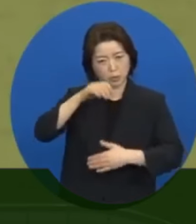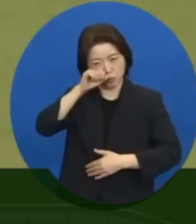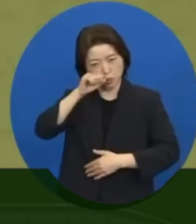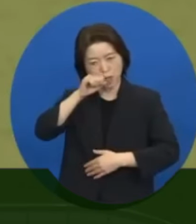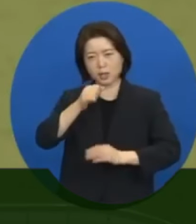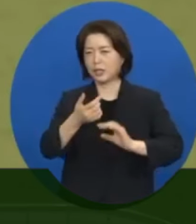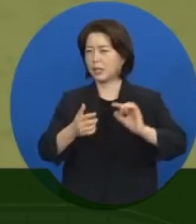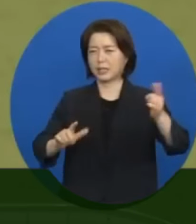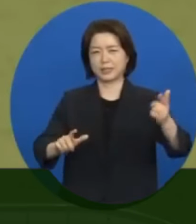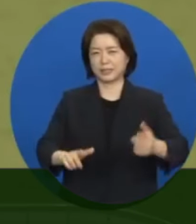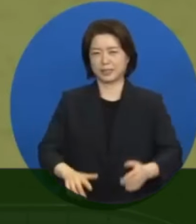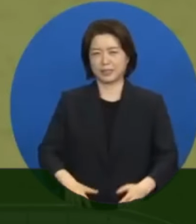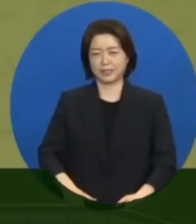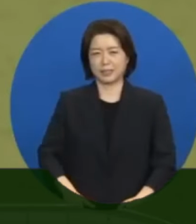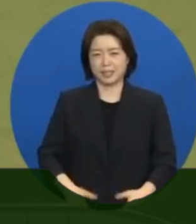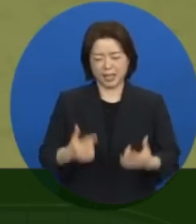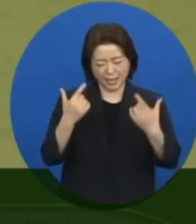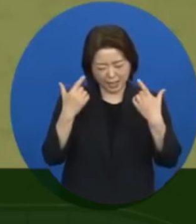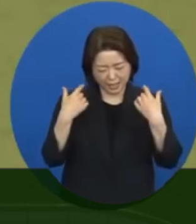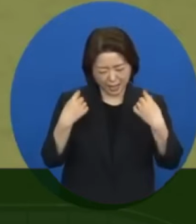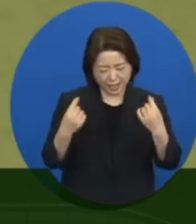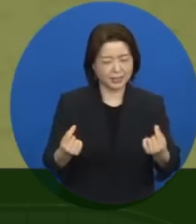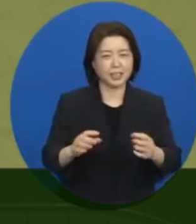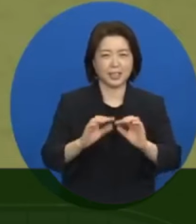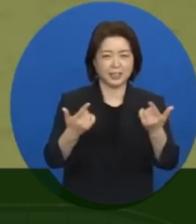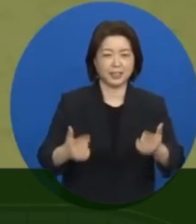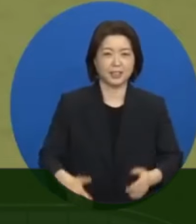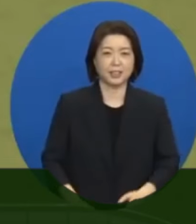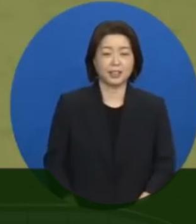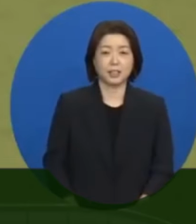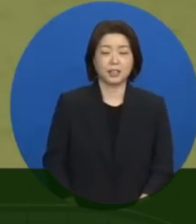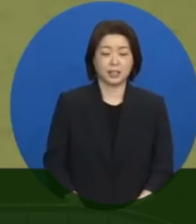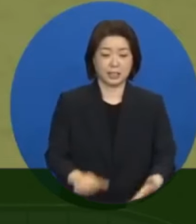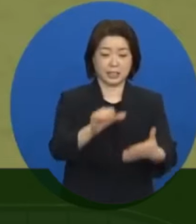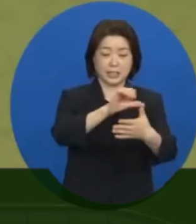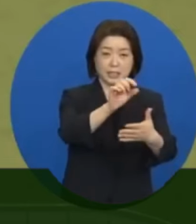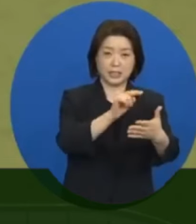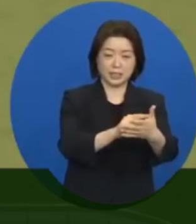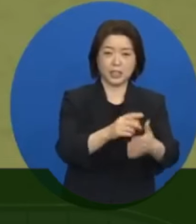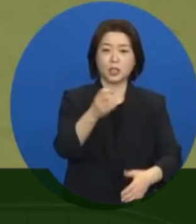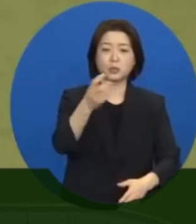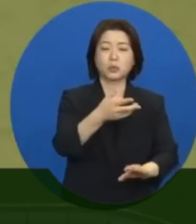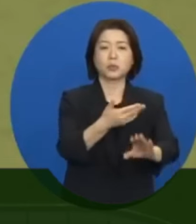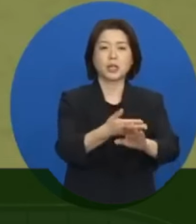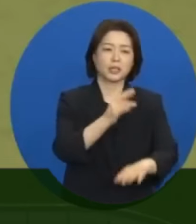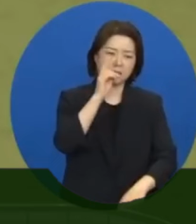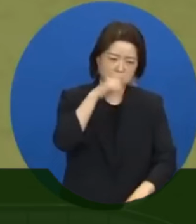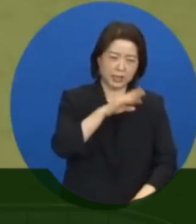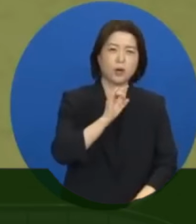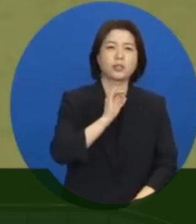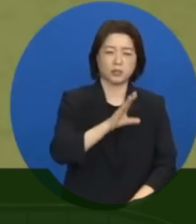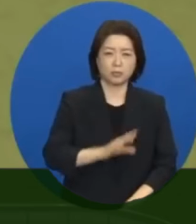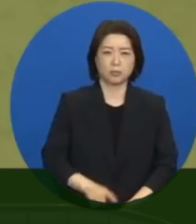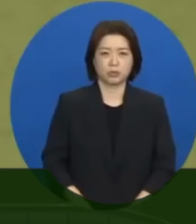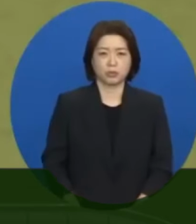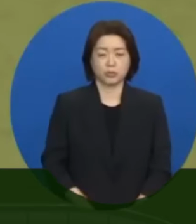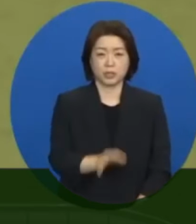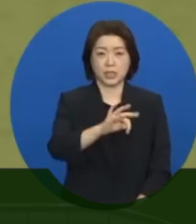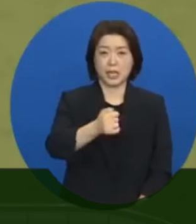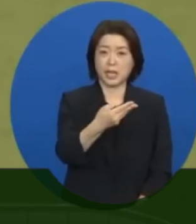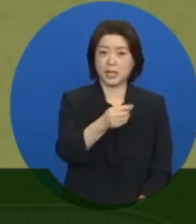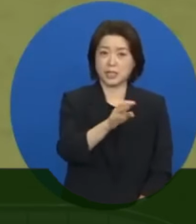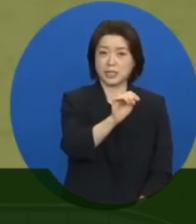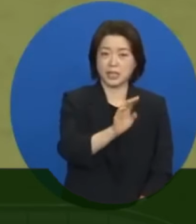아니라는 점이죠 지금이 엘리압은 또 다른 사일뿐입니다이 엘리압은 또